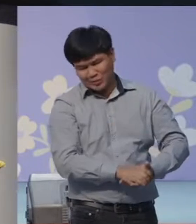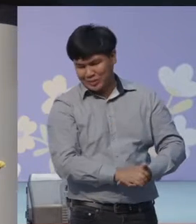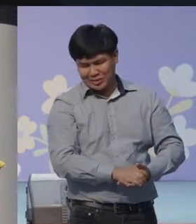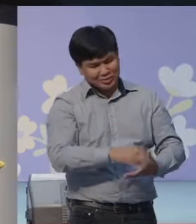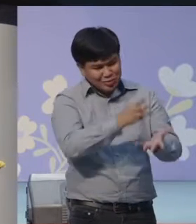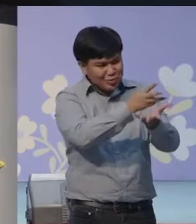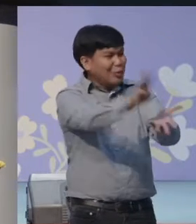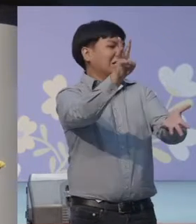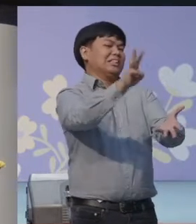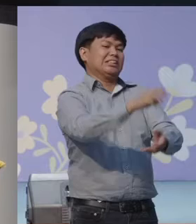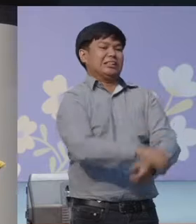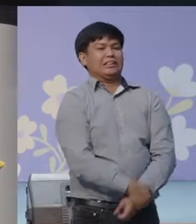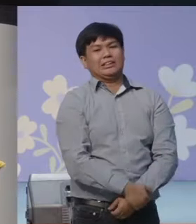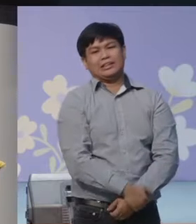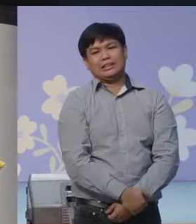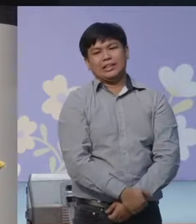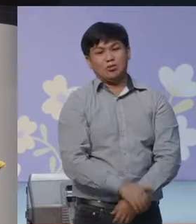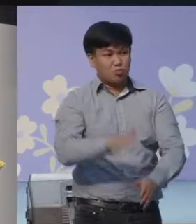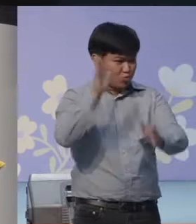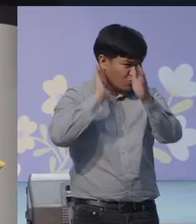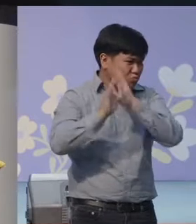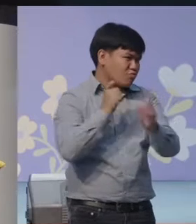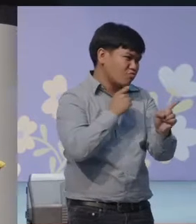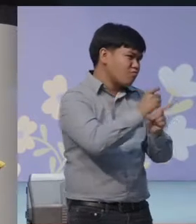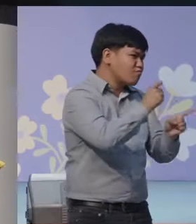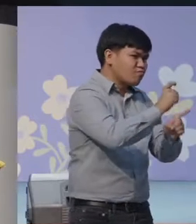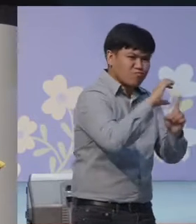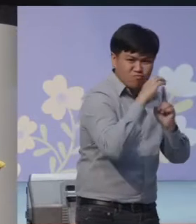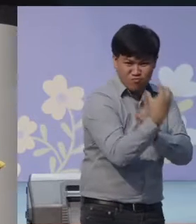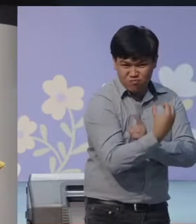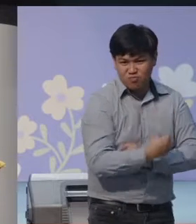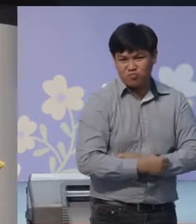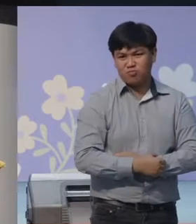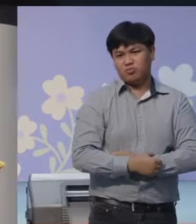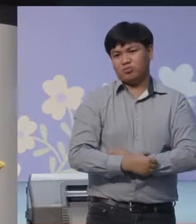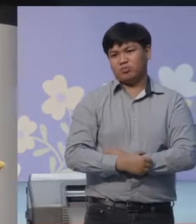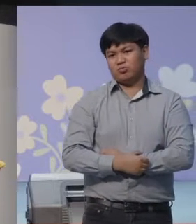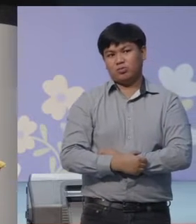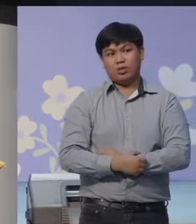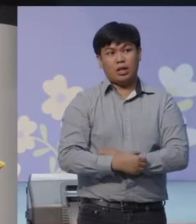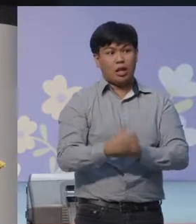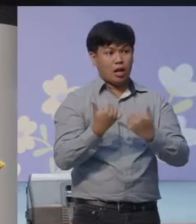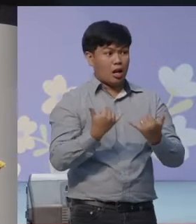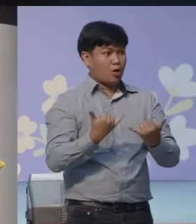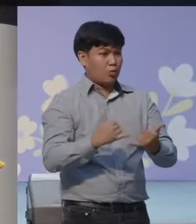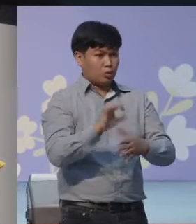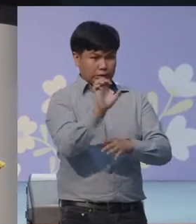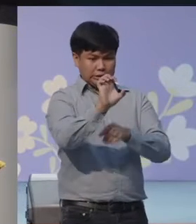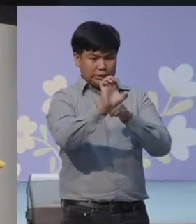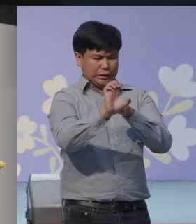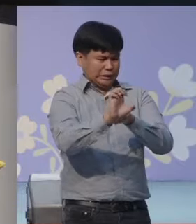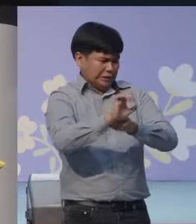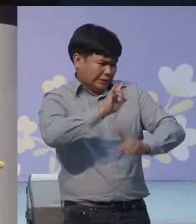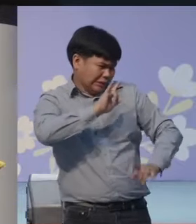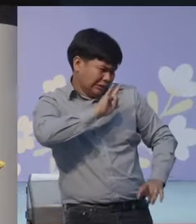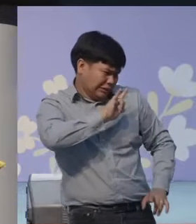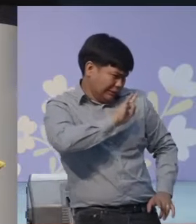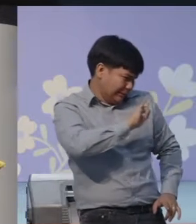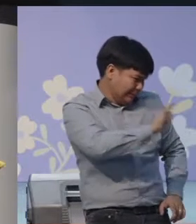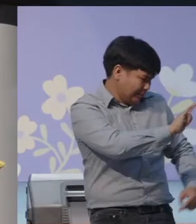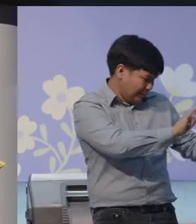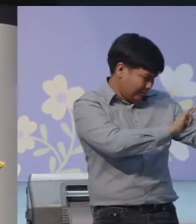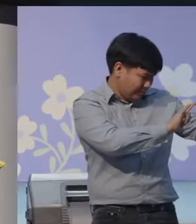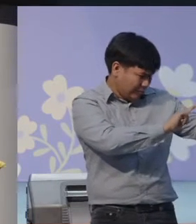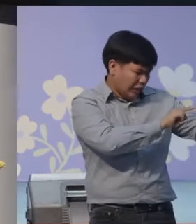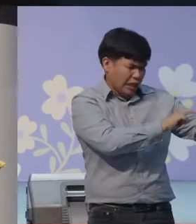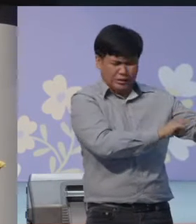ang kultura din noon, no? So, minamahal ni Elkanah si Hana kahit na wala siyang